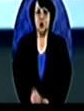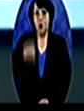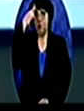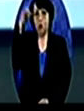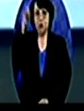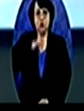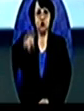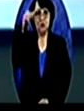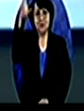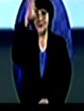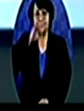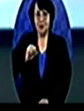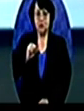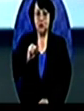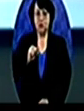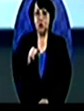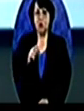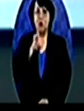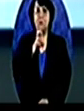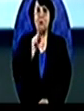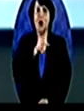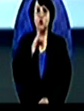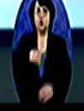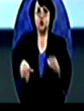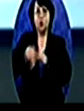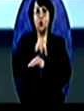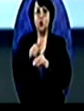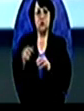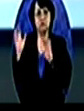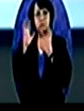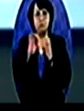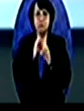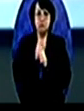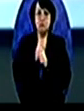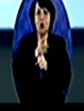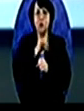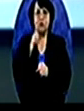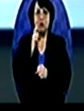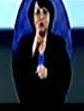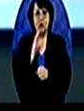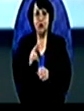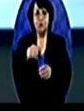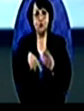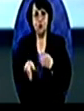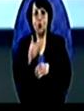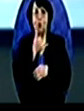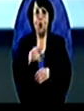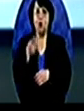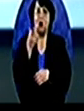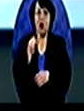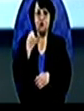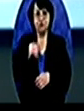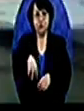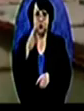Монгол улсын ерөнхий сайд хүрээсүүх Багнуур дүүрэгт ажиллалаа. Энэ үеэр Багнуур хувьсаат компани удирдлагууд ажилчдаа уулзаж уурхайн үйл ажиллагаатай танилцсан байна.